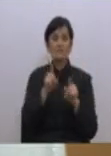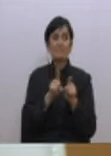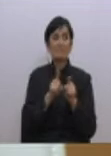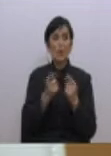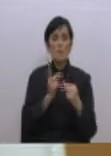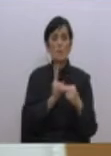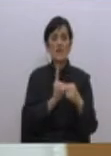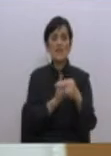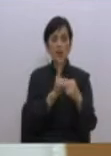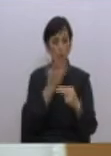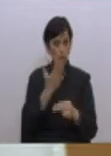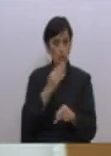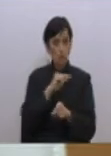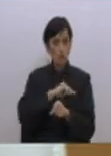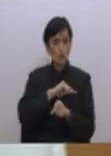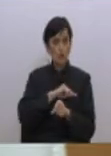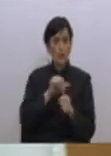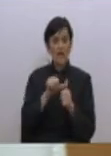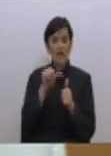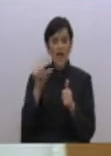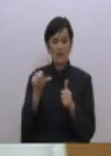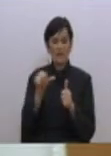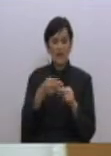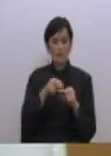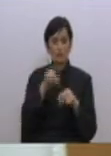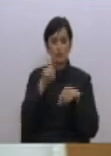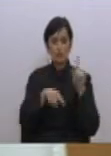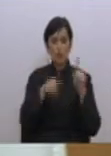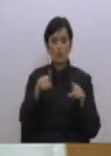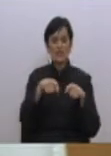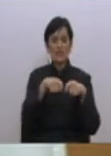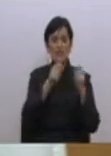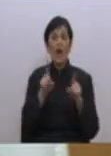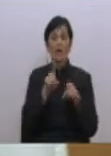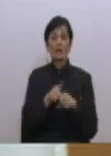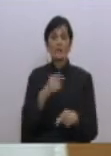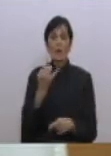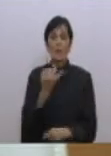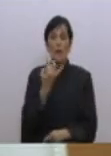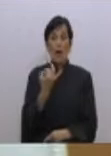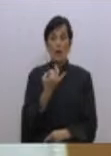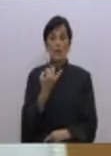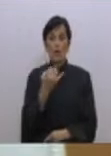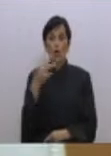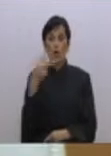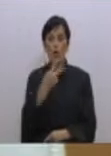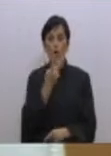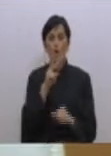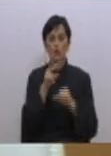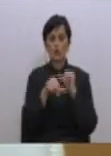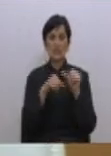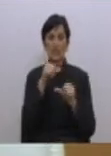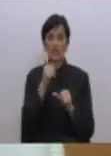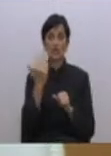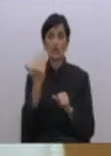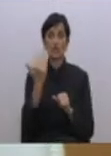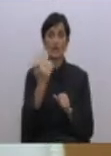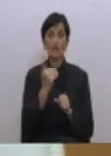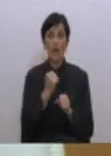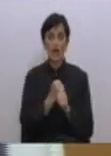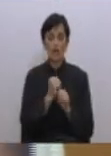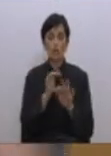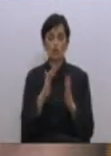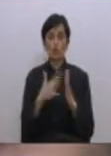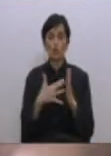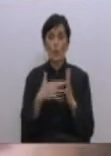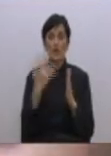თუ მუშაობთ, გარდა იმისა, რომ ზოგადად აღნიშნულ დარღვევებს გამოაცხადებს. 2022 წელს თქვენ მოახდინეთ